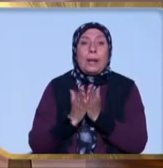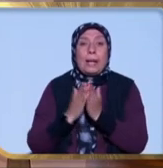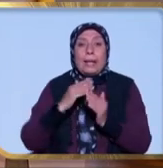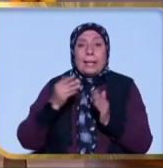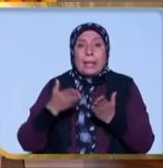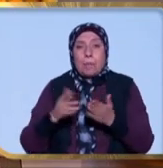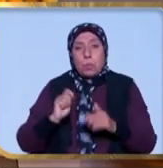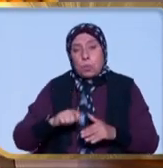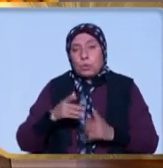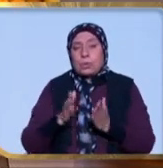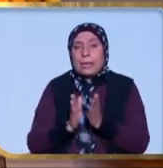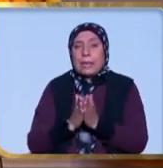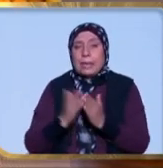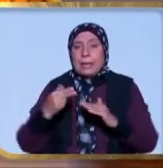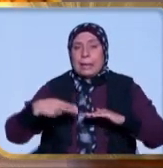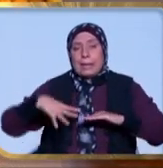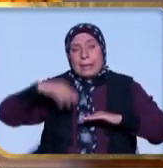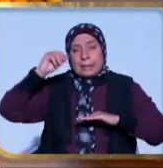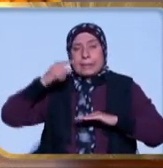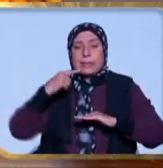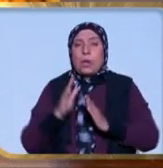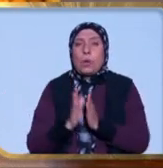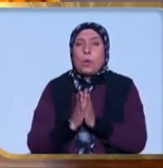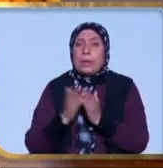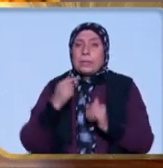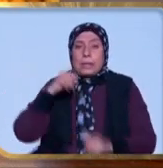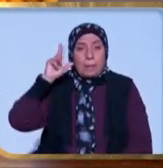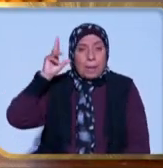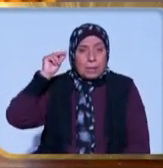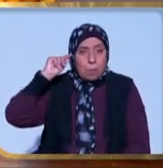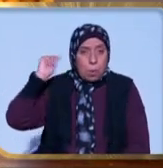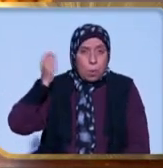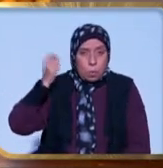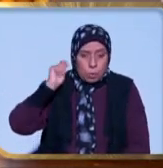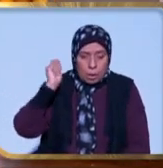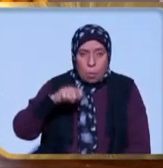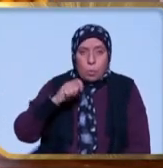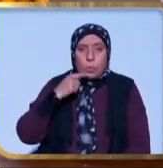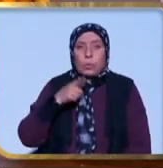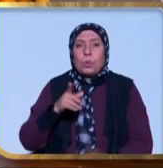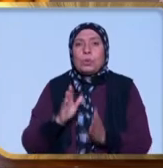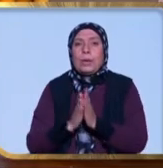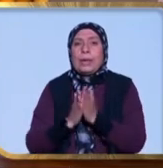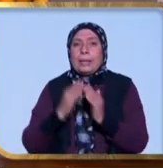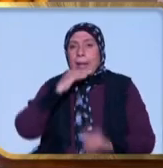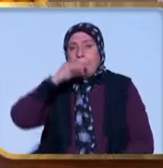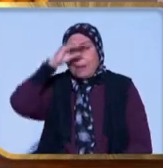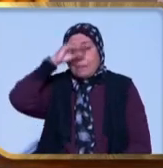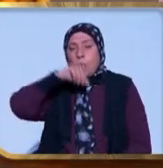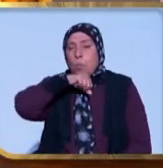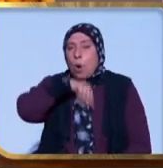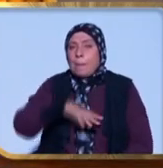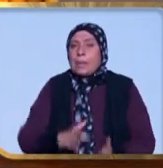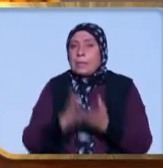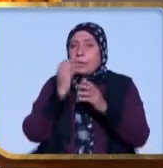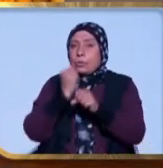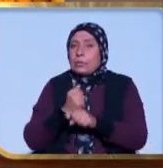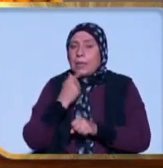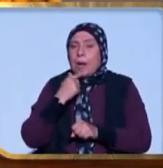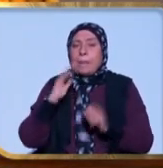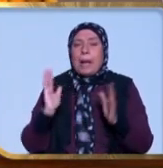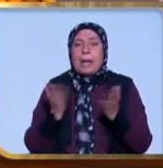موسى وإنجيل عيسى وزبور داود وفرقان محمد صلى الله عليه وسلم، وبكل